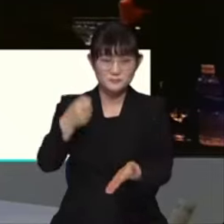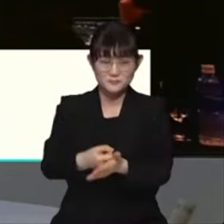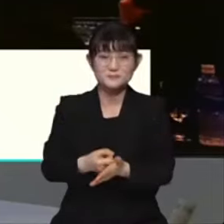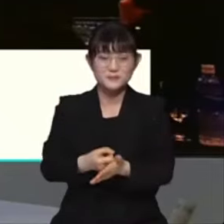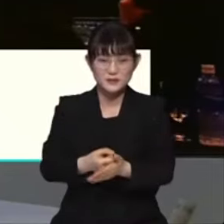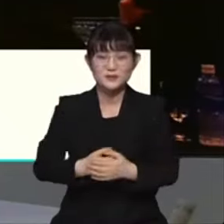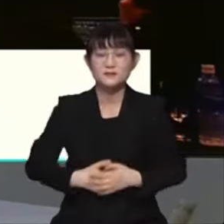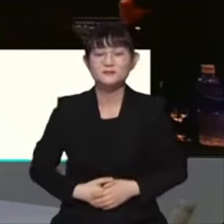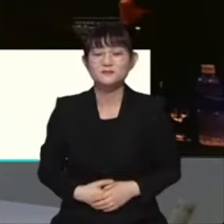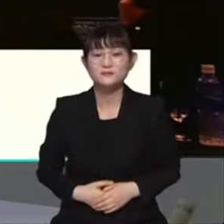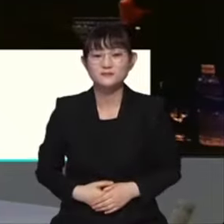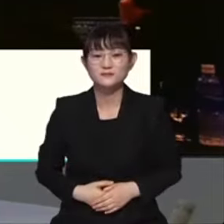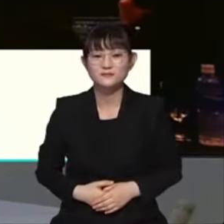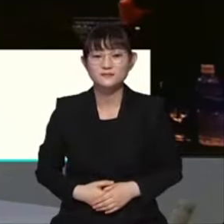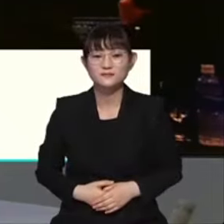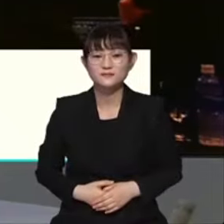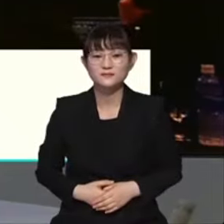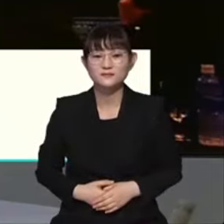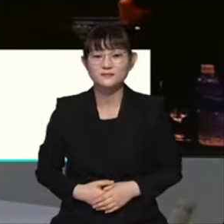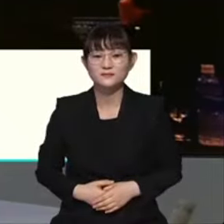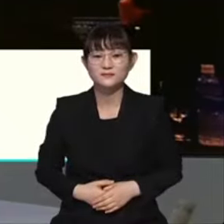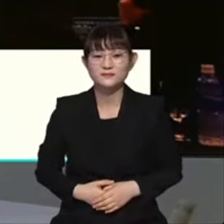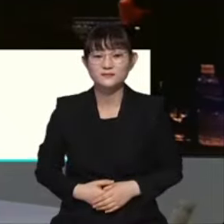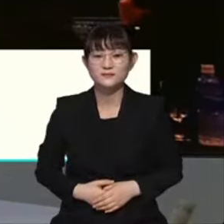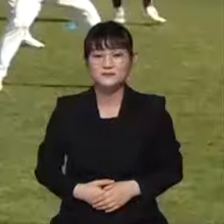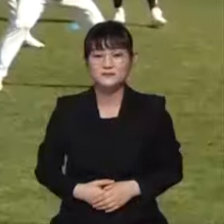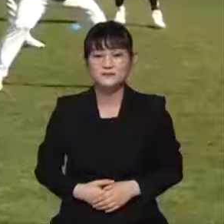내딛겠다고 밝혔습니다. 고우리 기자입니다.